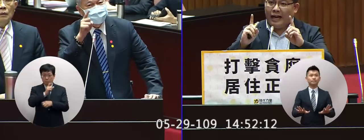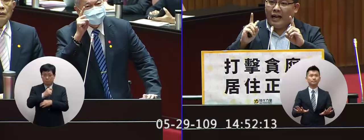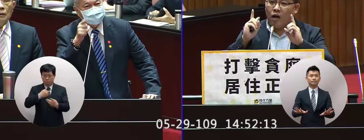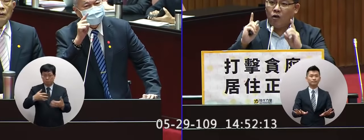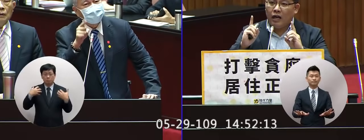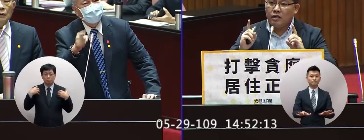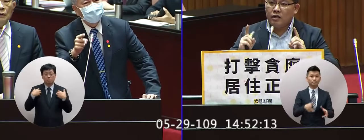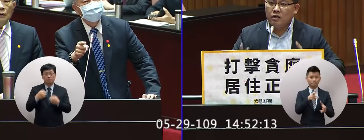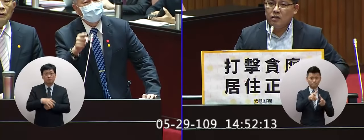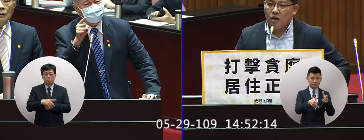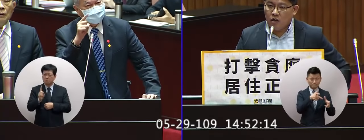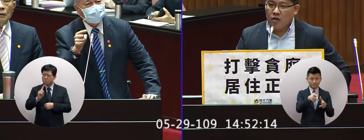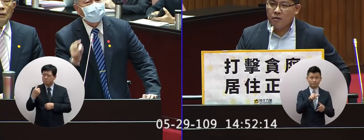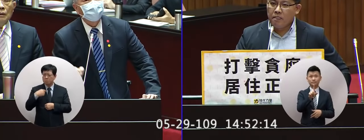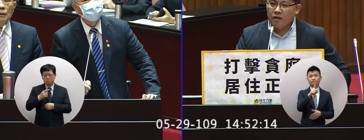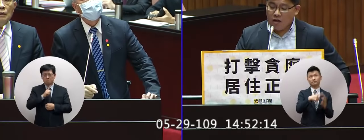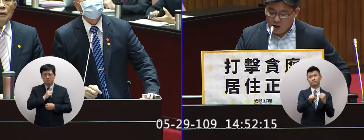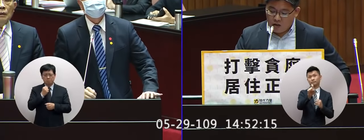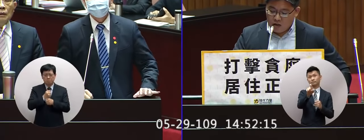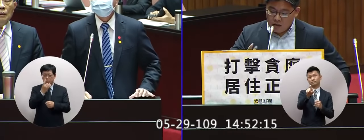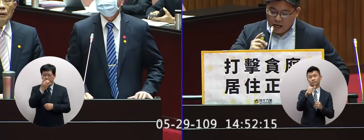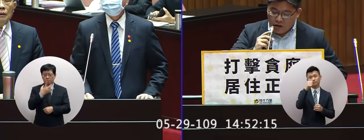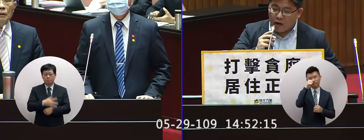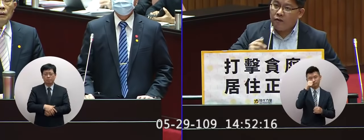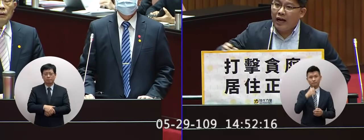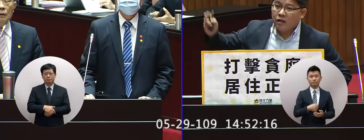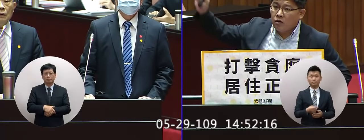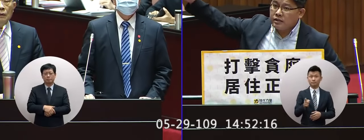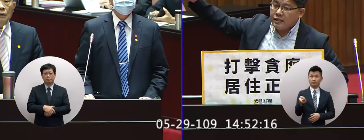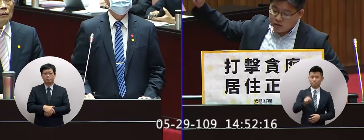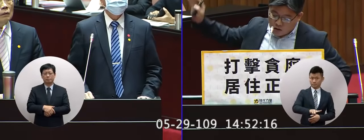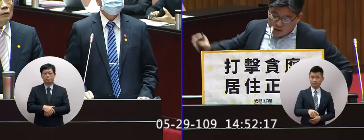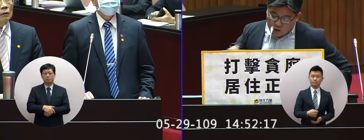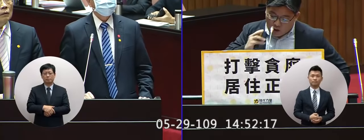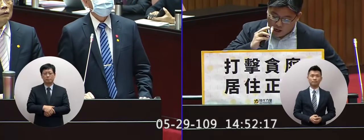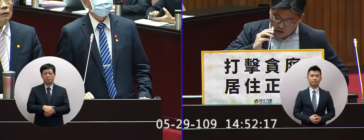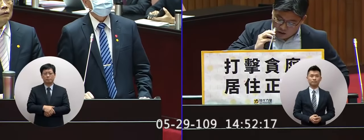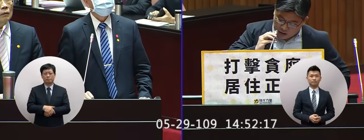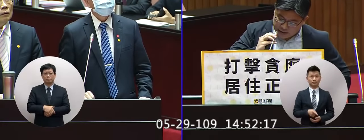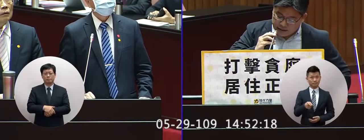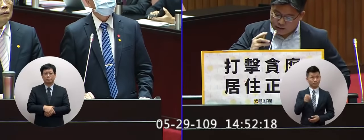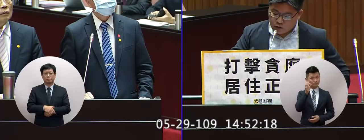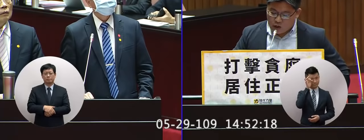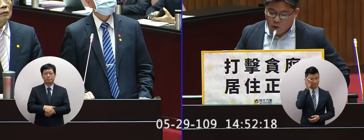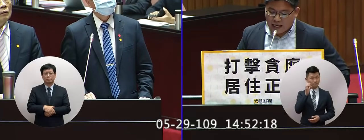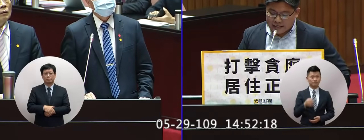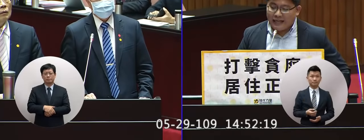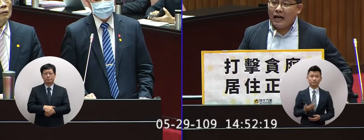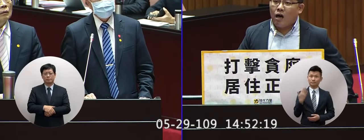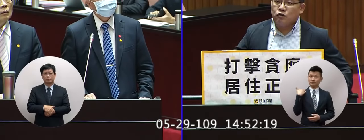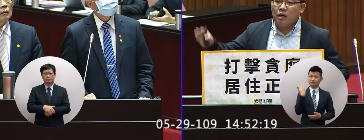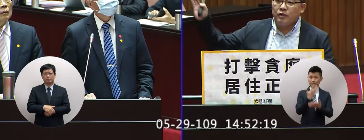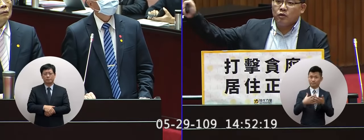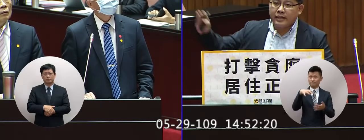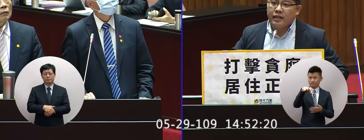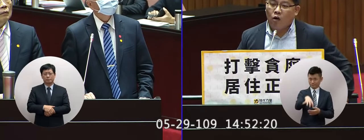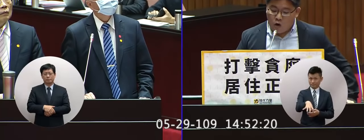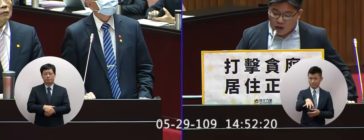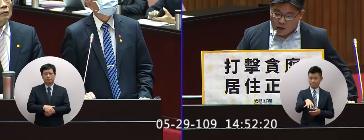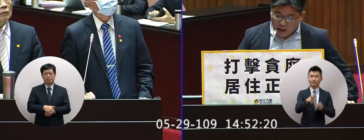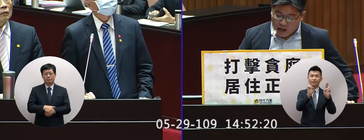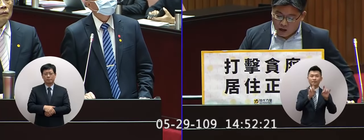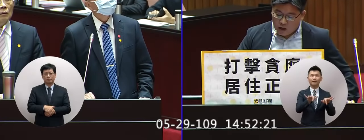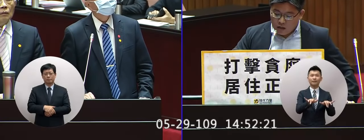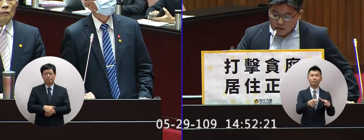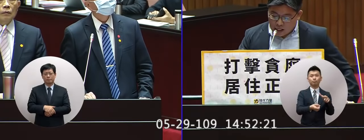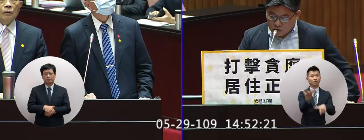检讨，是什么原因无都达到吼？ 啊，过来，我要来讲这個，就是讲，你看哦，吼，近前有一个网站呐，吼，拄仔咪讲电脑